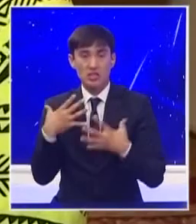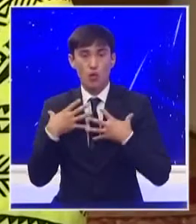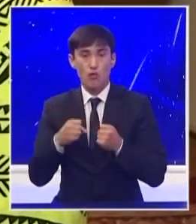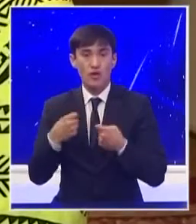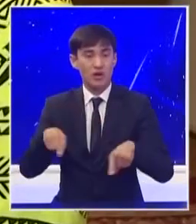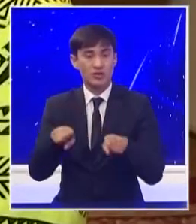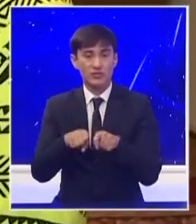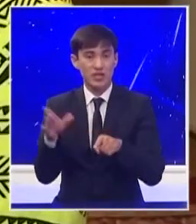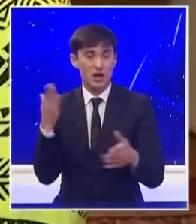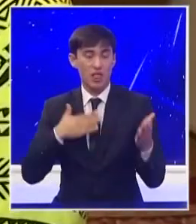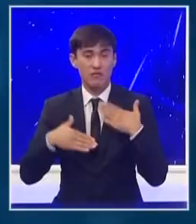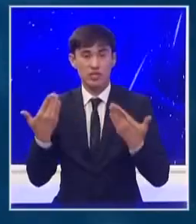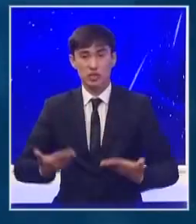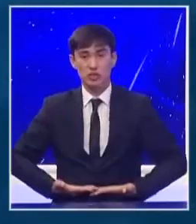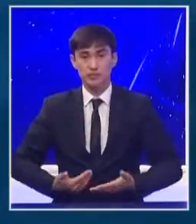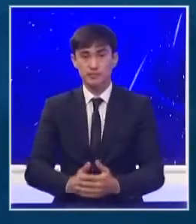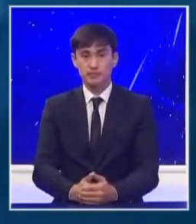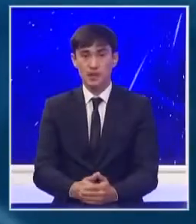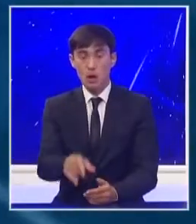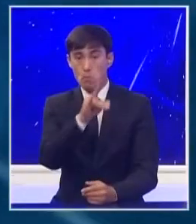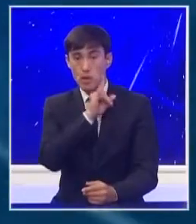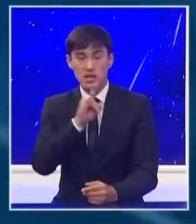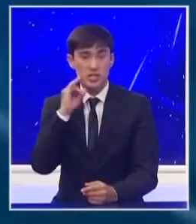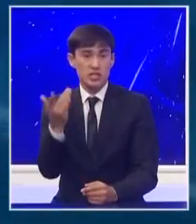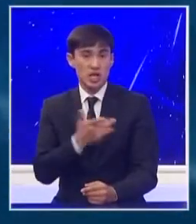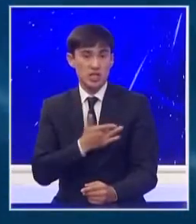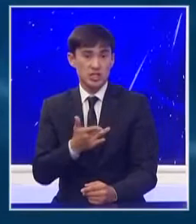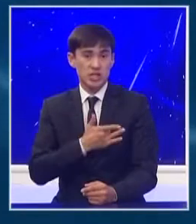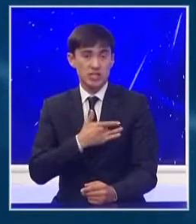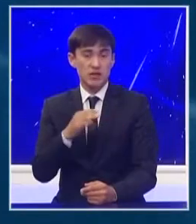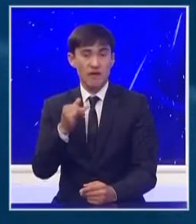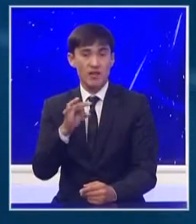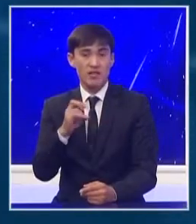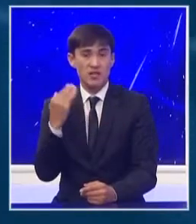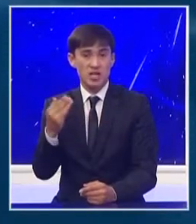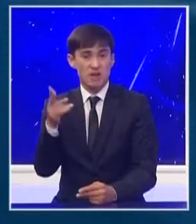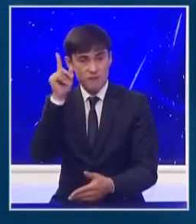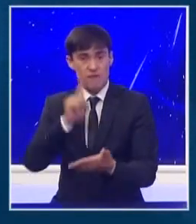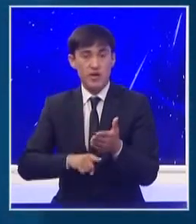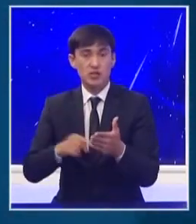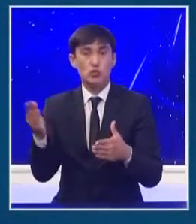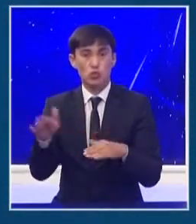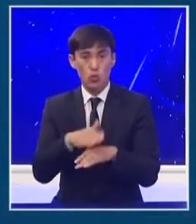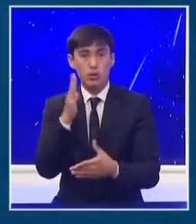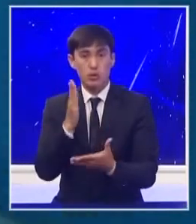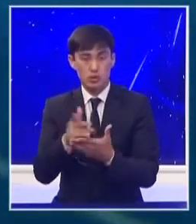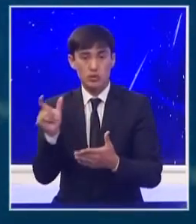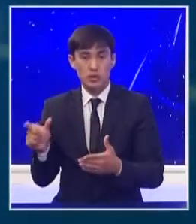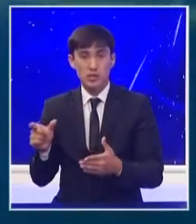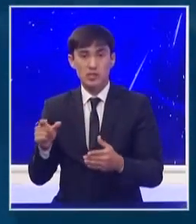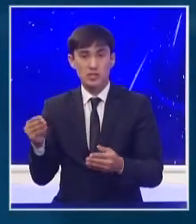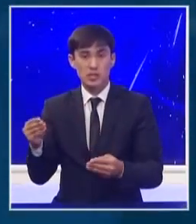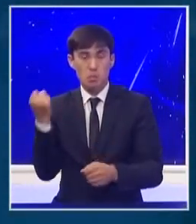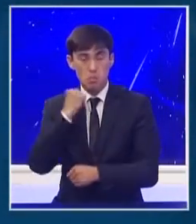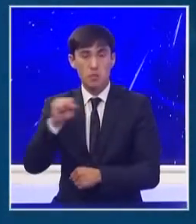другие люди, радовалась жизни. Материнское сердце Фариды хочет верить, что мир не без добрых людей, и ее дочь победит болезнь. А потому в